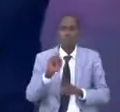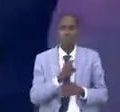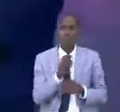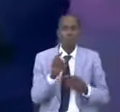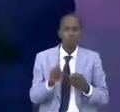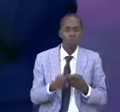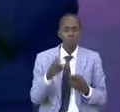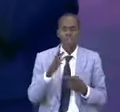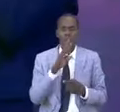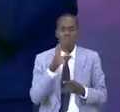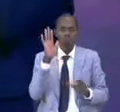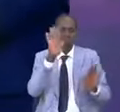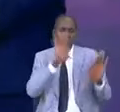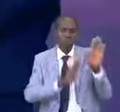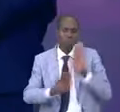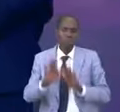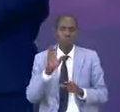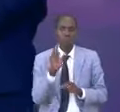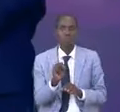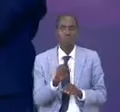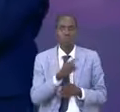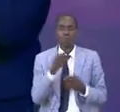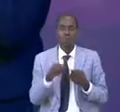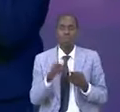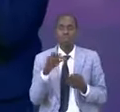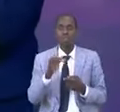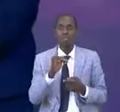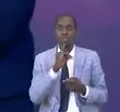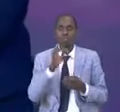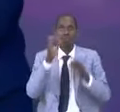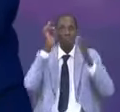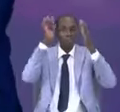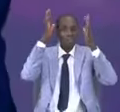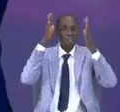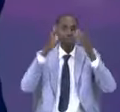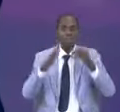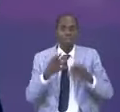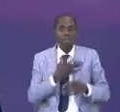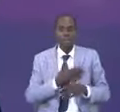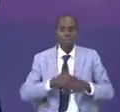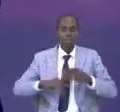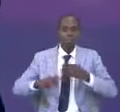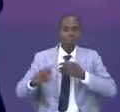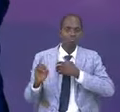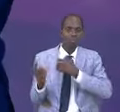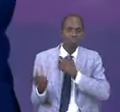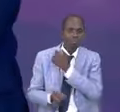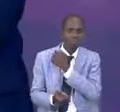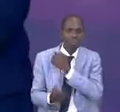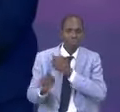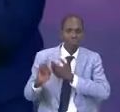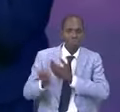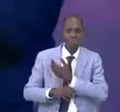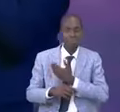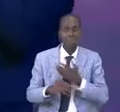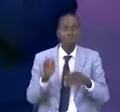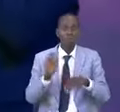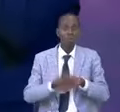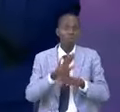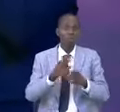quand il y a des terreurs quand il y a des tortures même dans votre vie